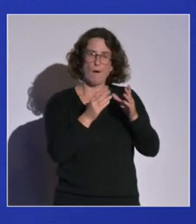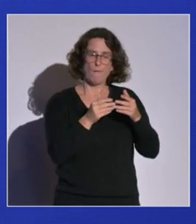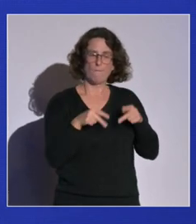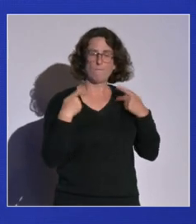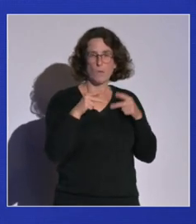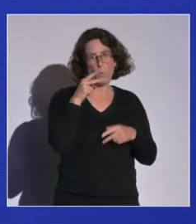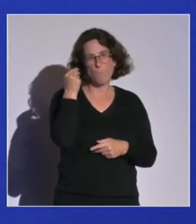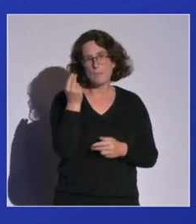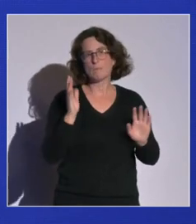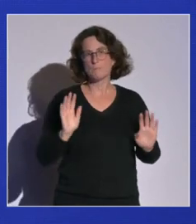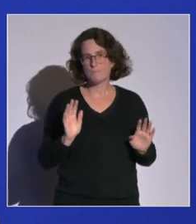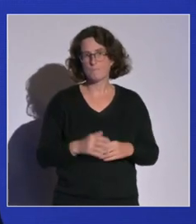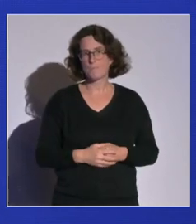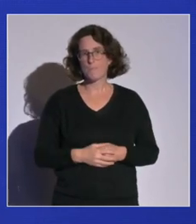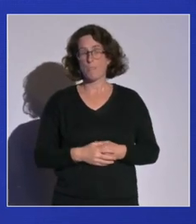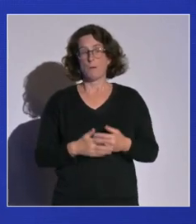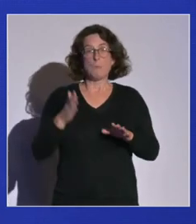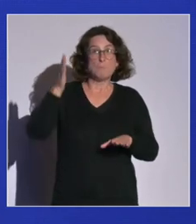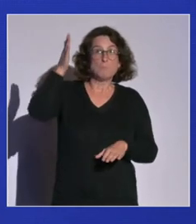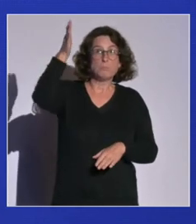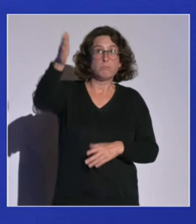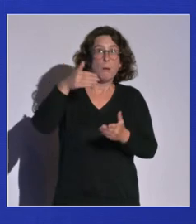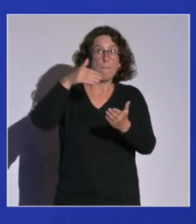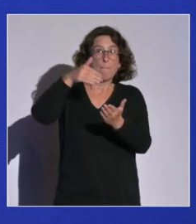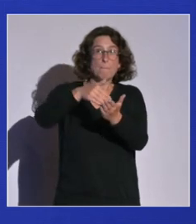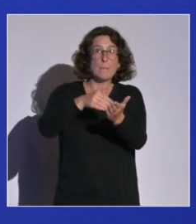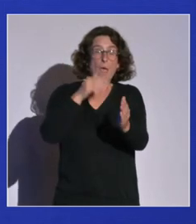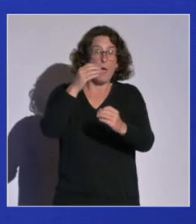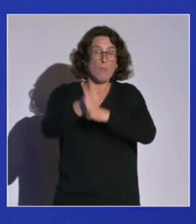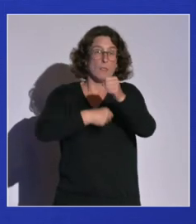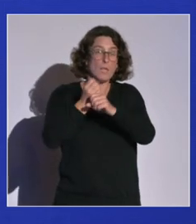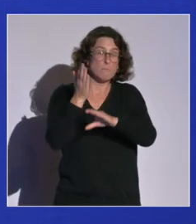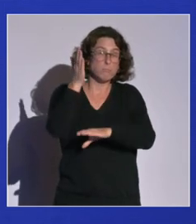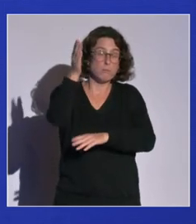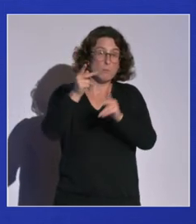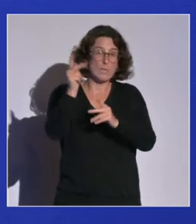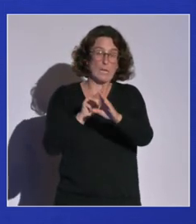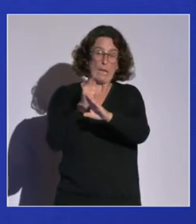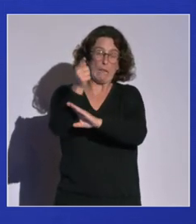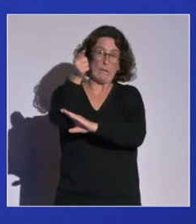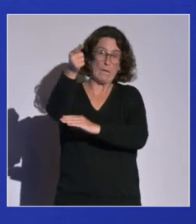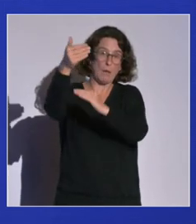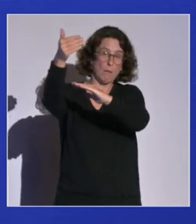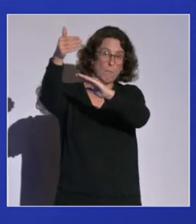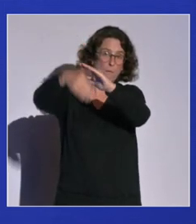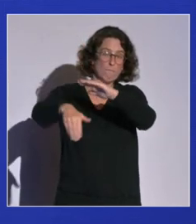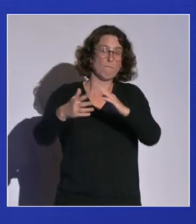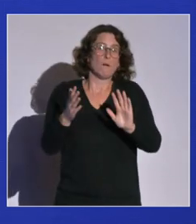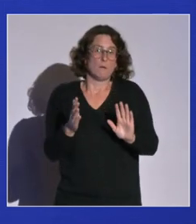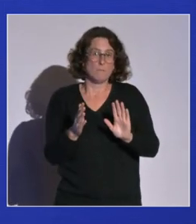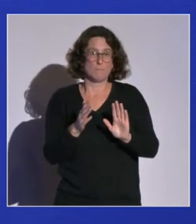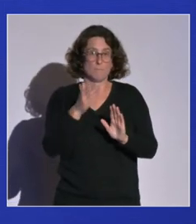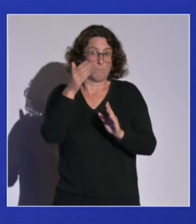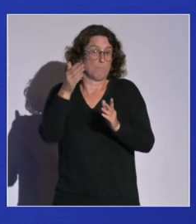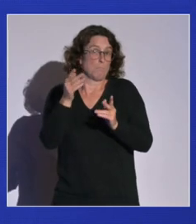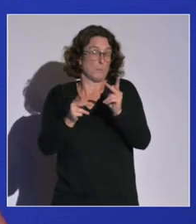jour, dans quelques milliards d'années, cette éternité sera limitée, mais en tout cas, ce que je sais,